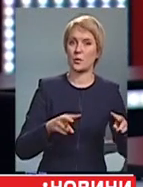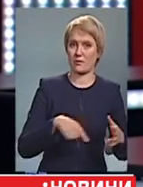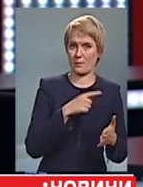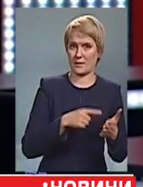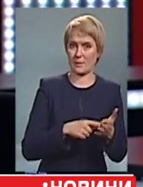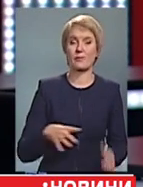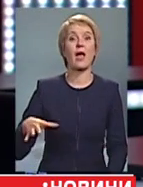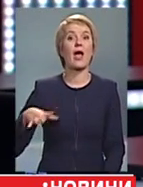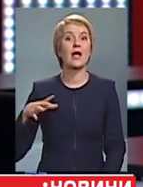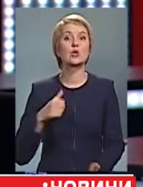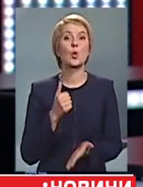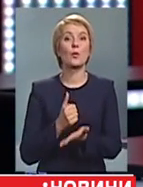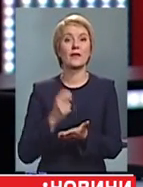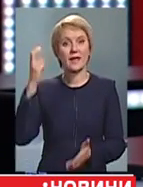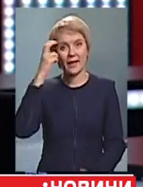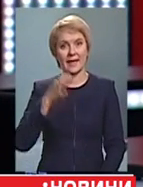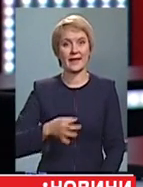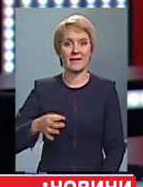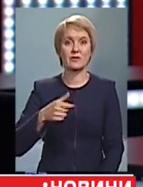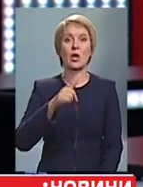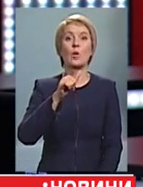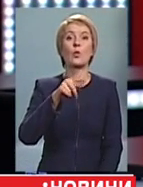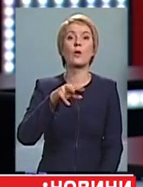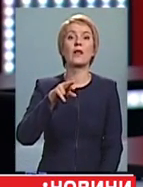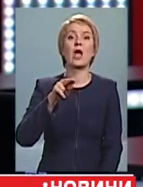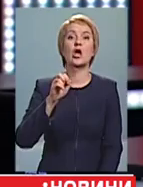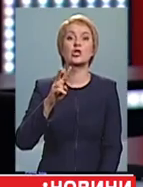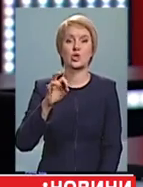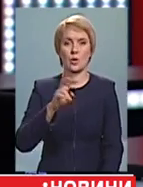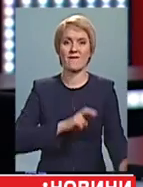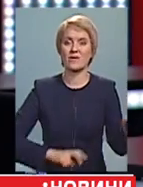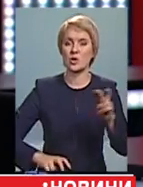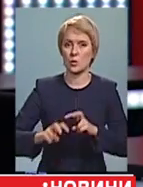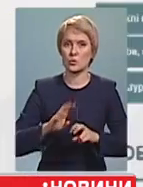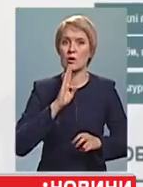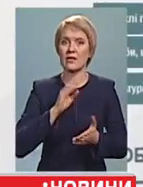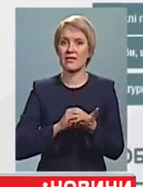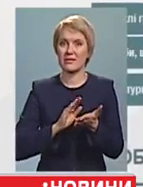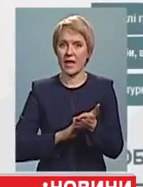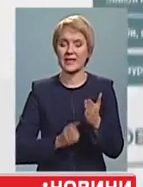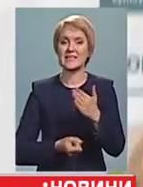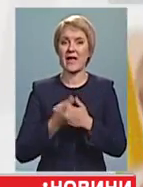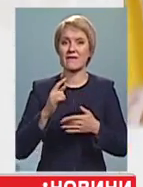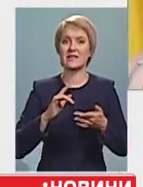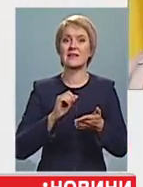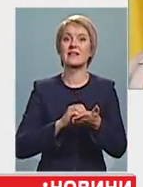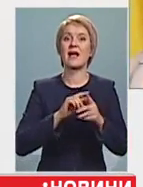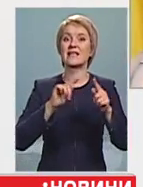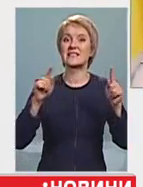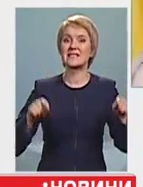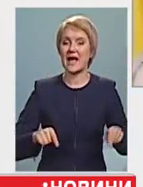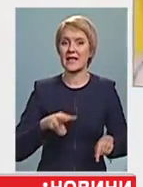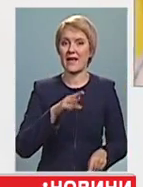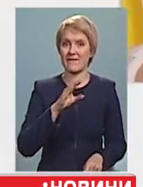Екс-губернатор Київщини Віра Ульянченко в розшуку. Її дані з'явилися на сайті МВС у розділі про осіб, які переховуються. За інформацією